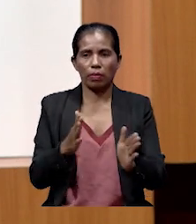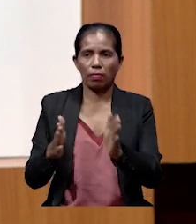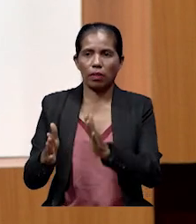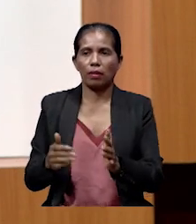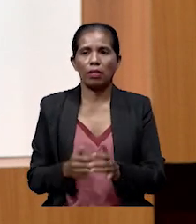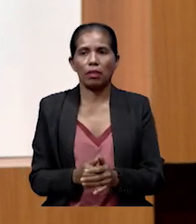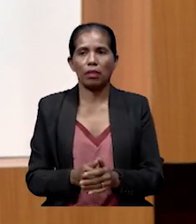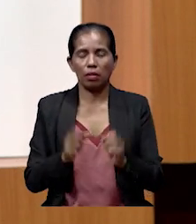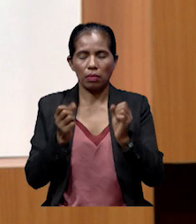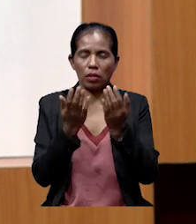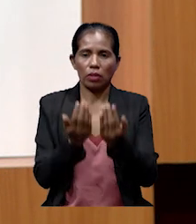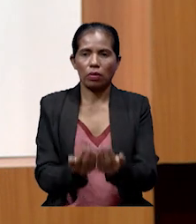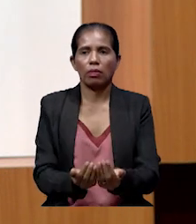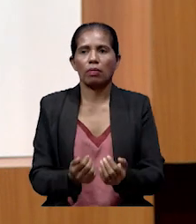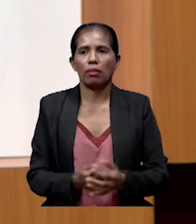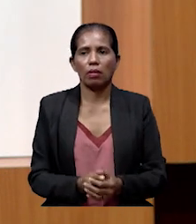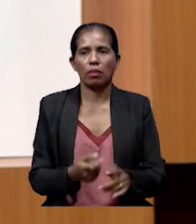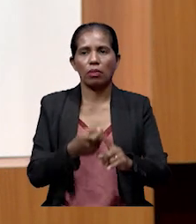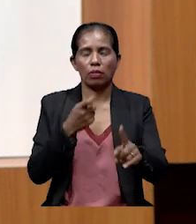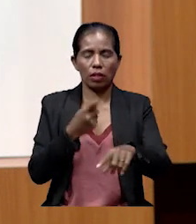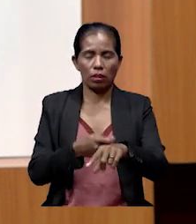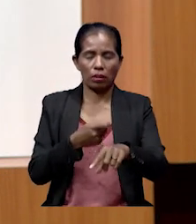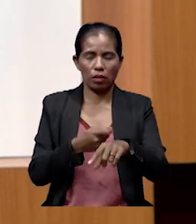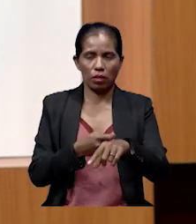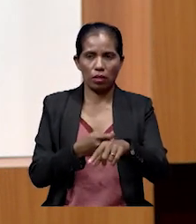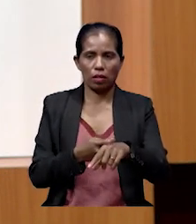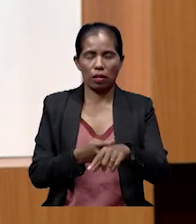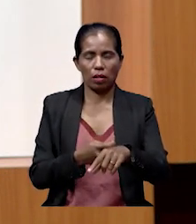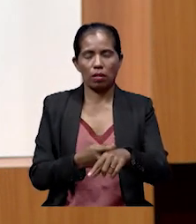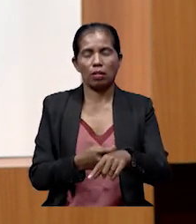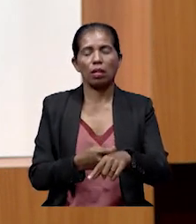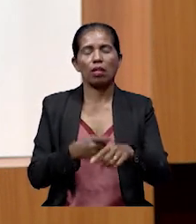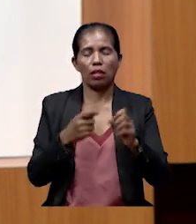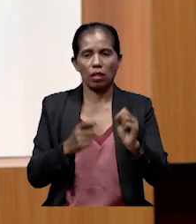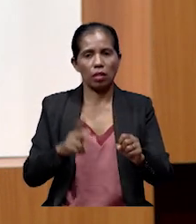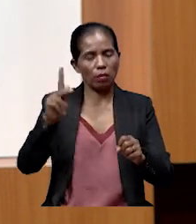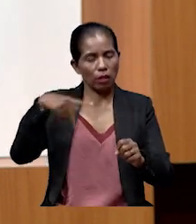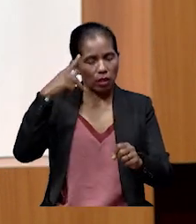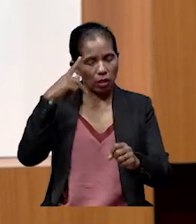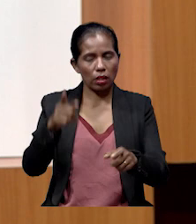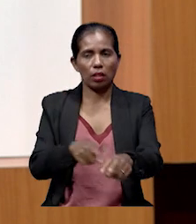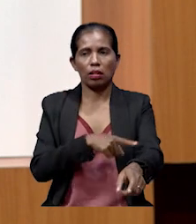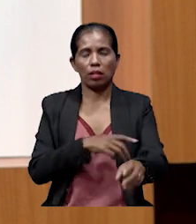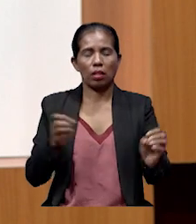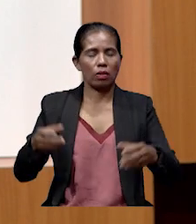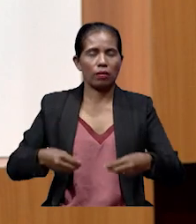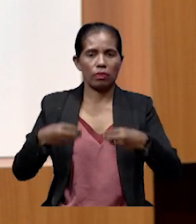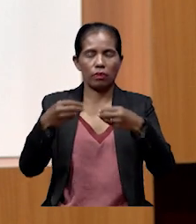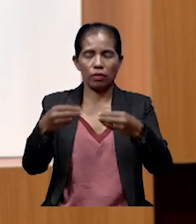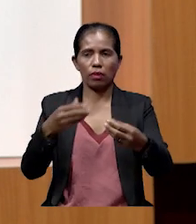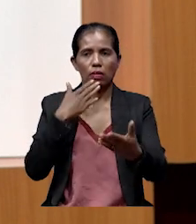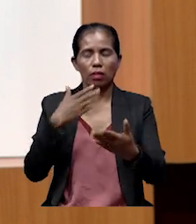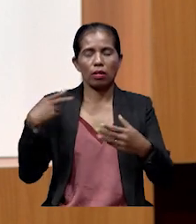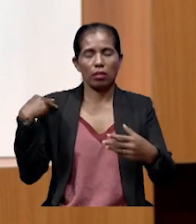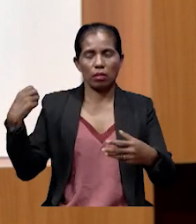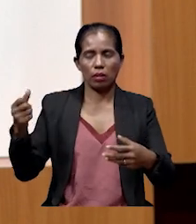kenar ne dalam rumah todang ap satang husi tu sami de impasse politik de kenaru dalam rumah mos la dum fo vantage la dum fo bit ba